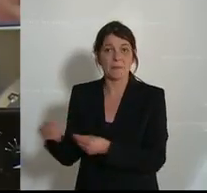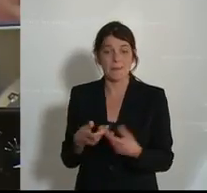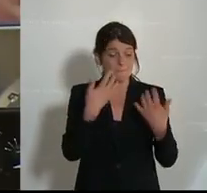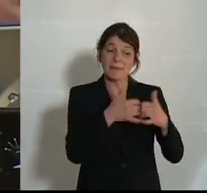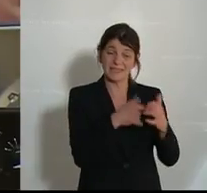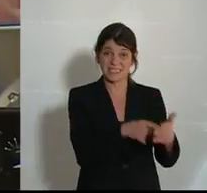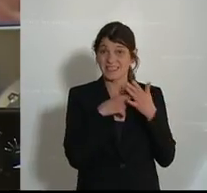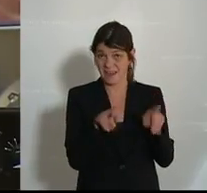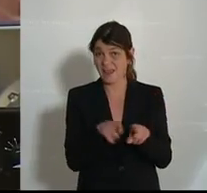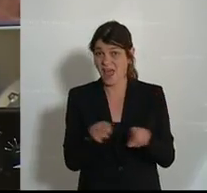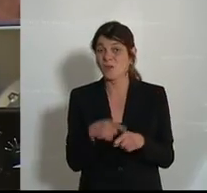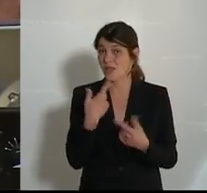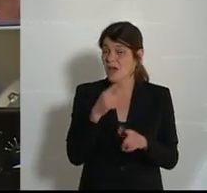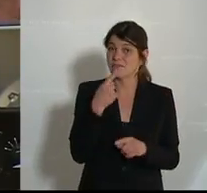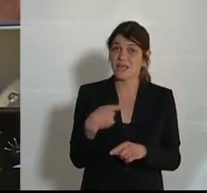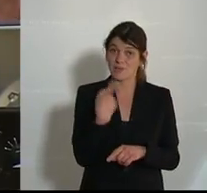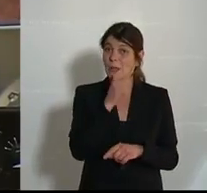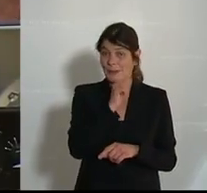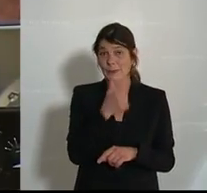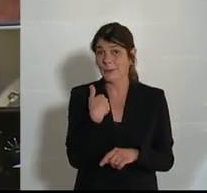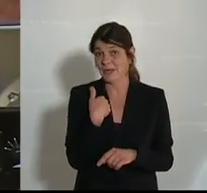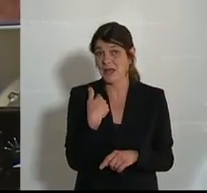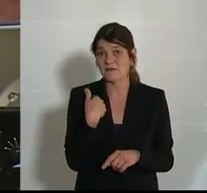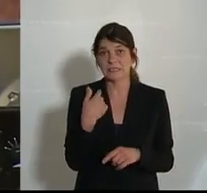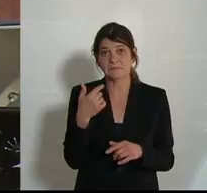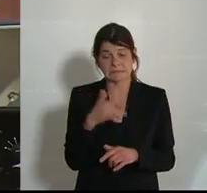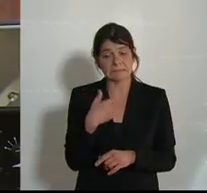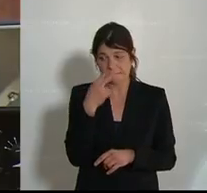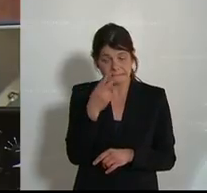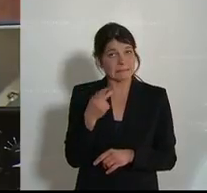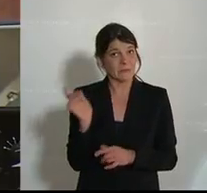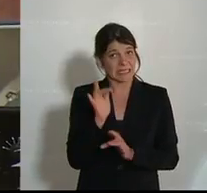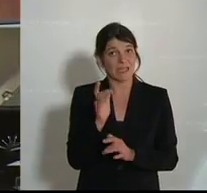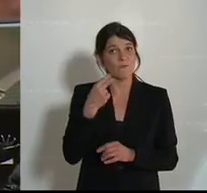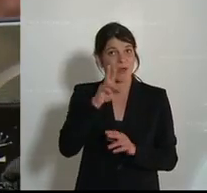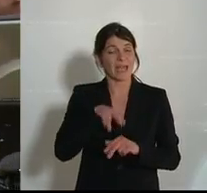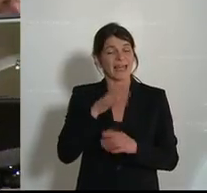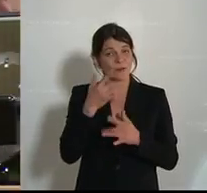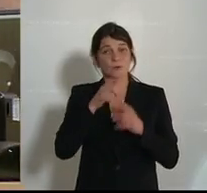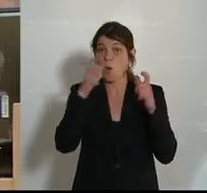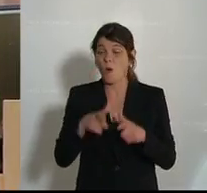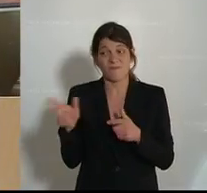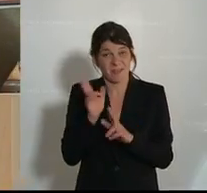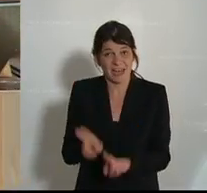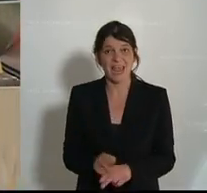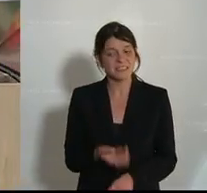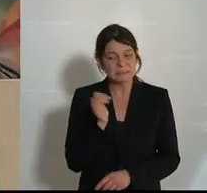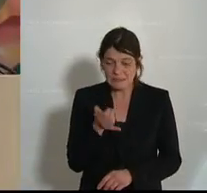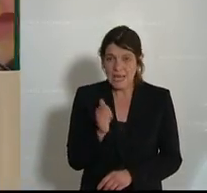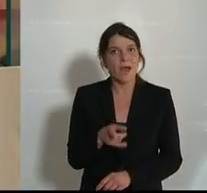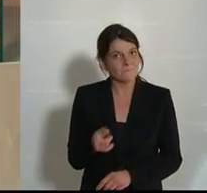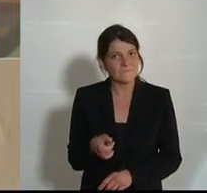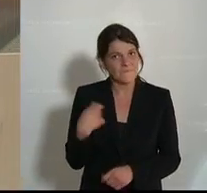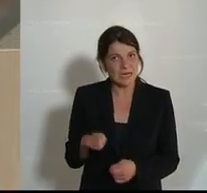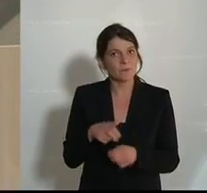Bericht auch. Und ich darf sagen, wir Grüne, wir teilen die Kritik des Rechnungshofes und sagen, ja, da ist noch einiges